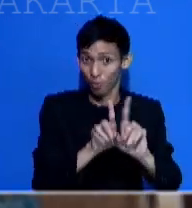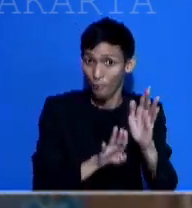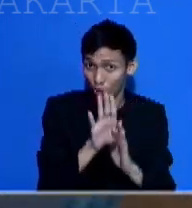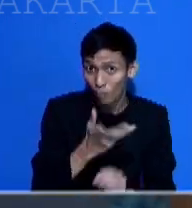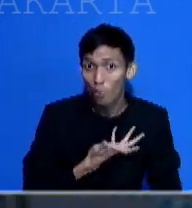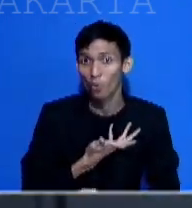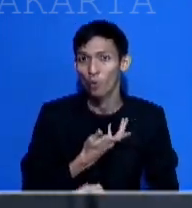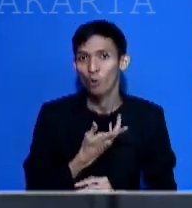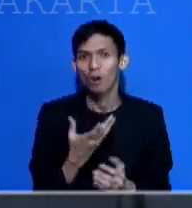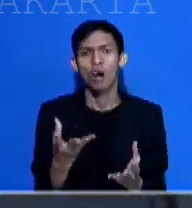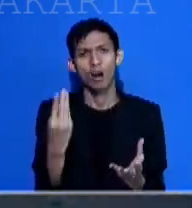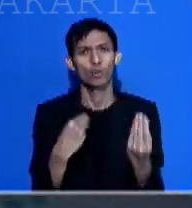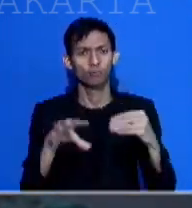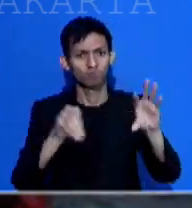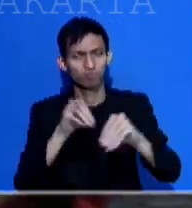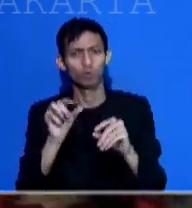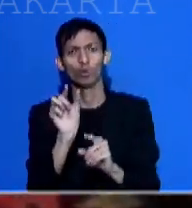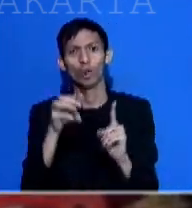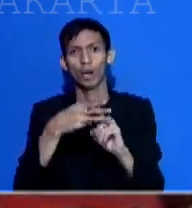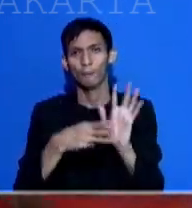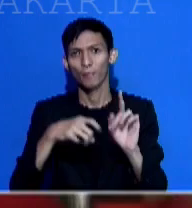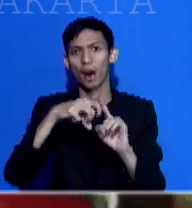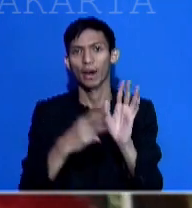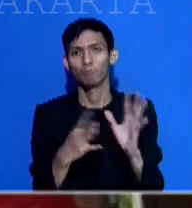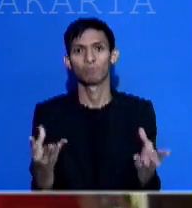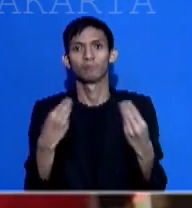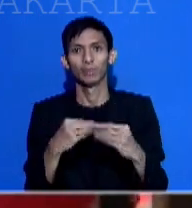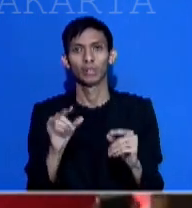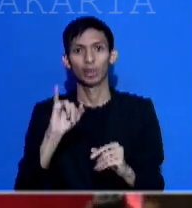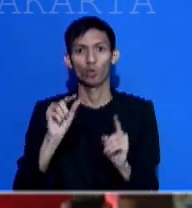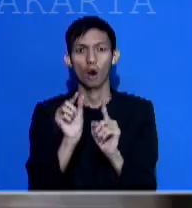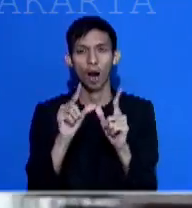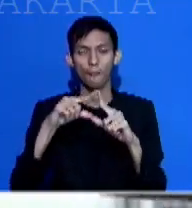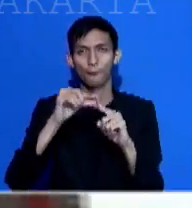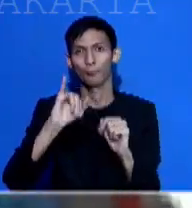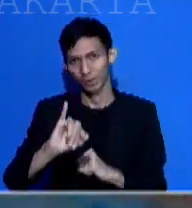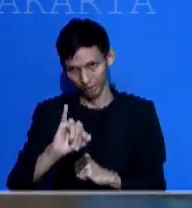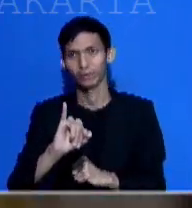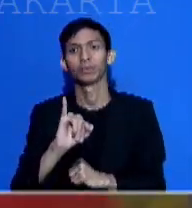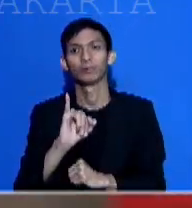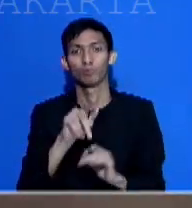mengajak pelaku UMKM untuk bergabung dengan IWAPI. Sebab di IWAPI juga ada program pembinaan